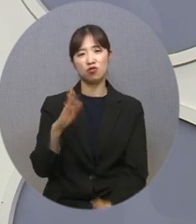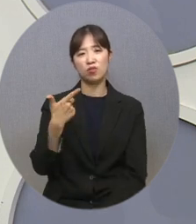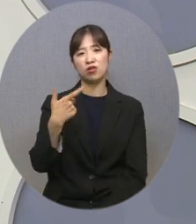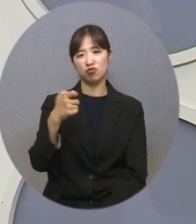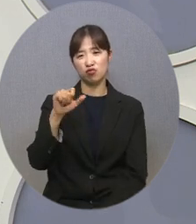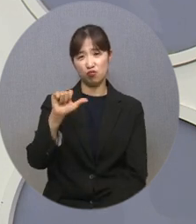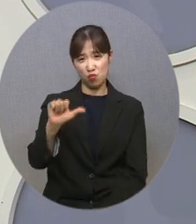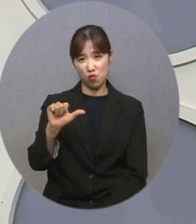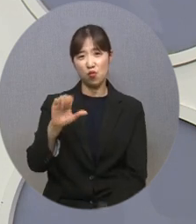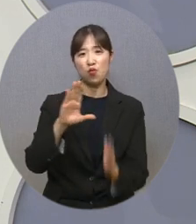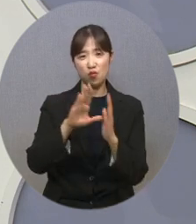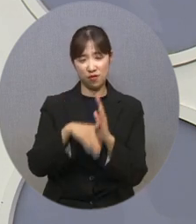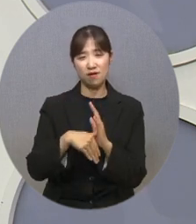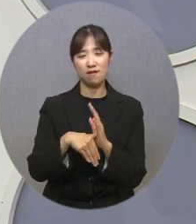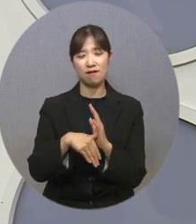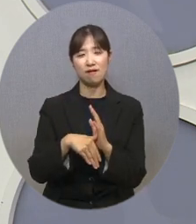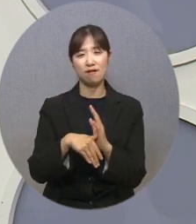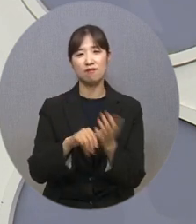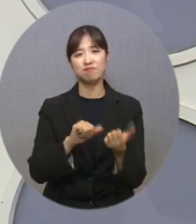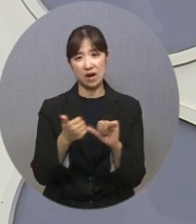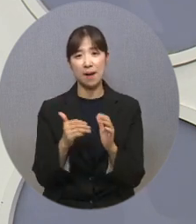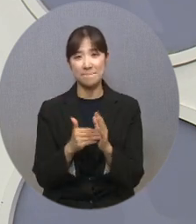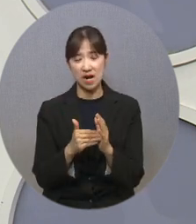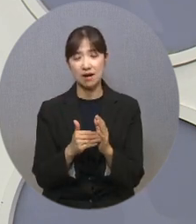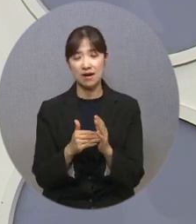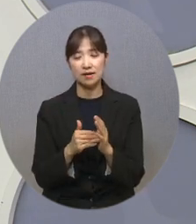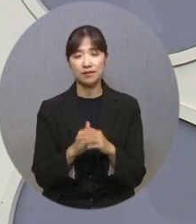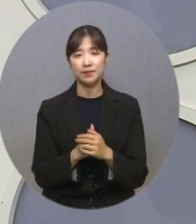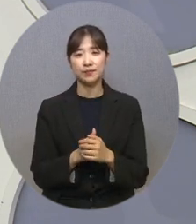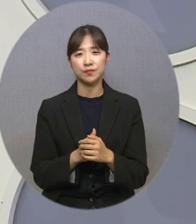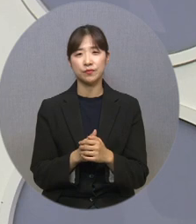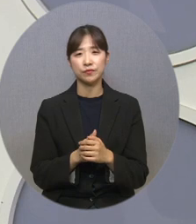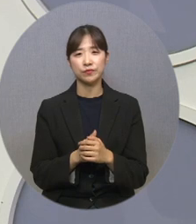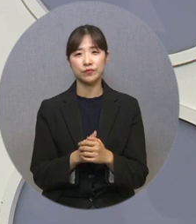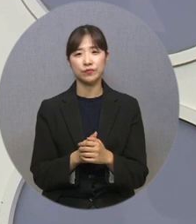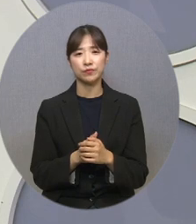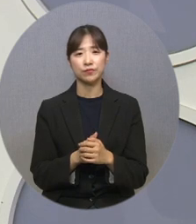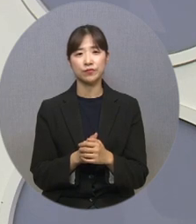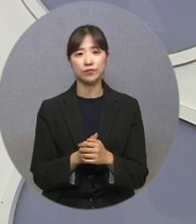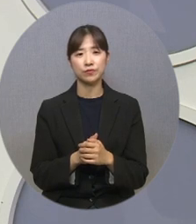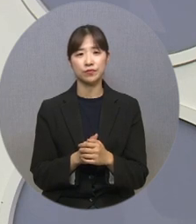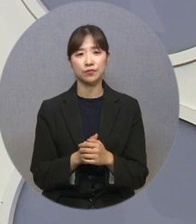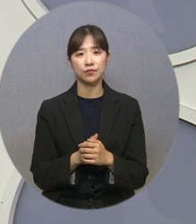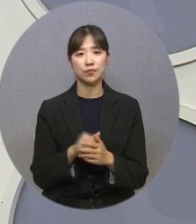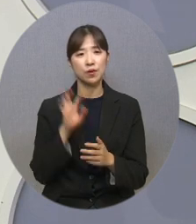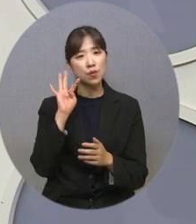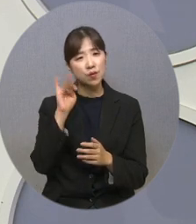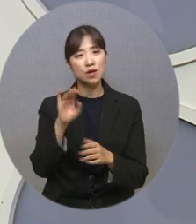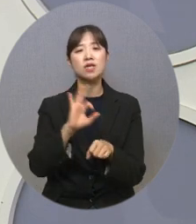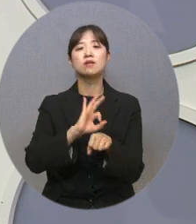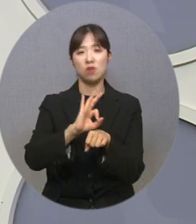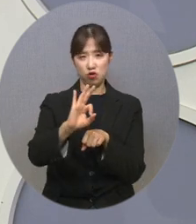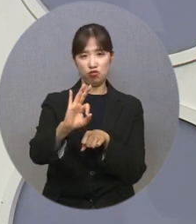1965년도에 그 타계를 하셨거든요. 그로부터 10년 후에